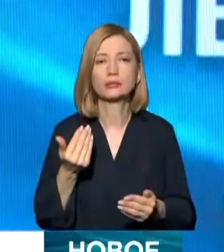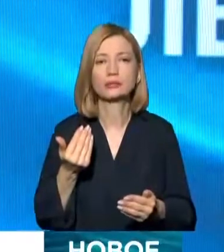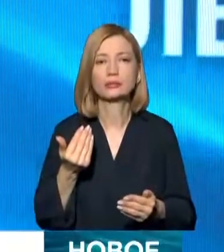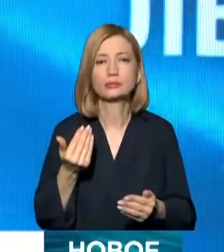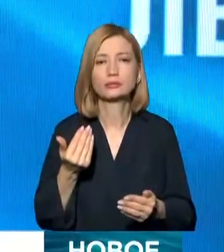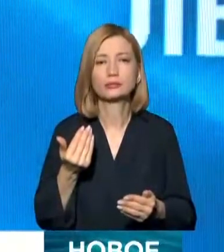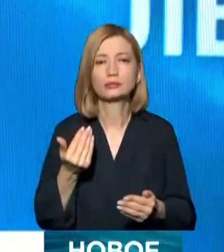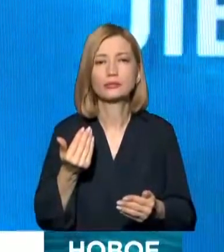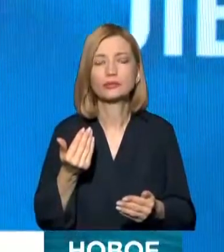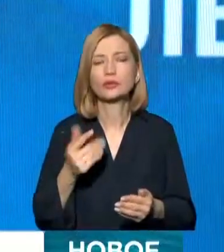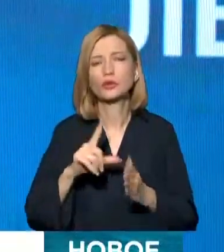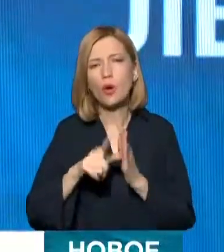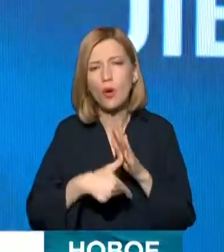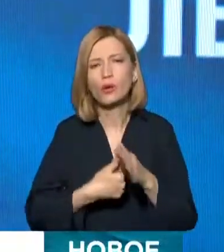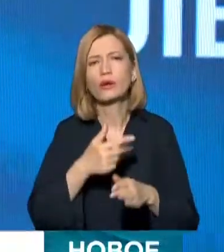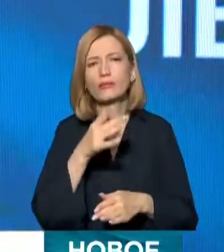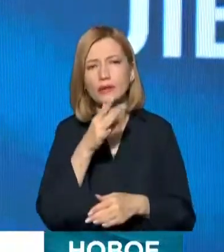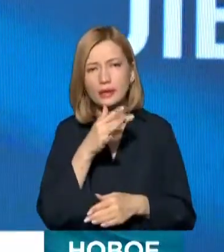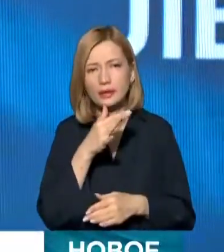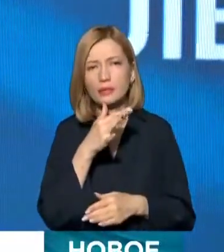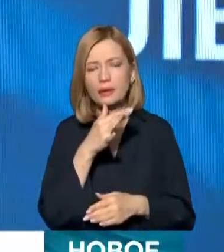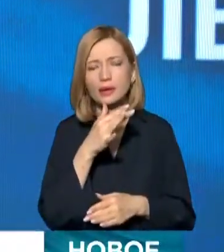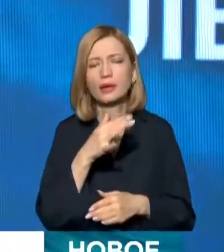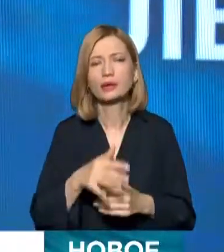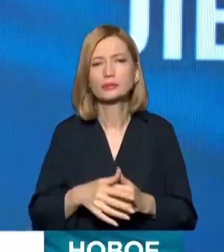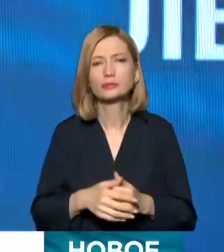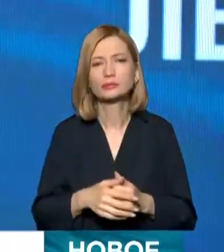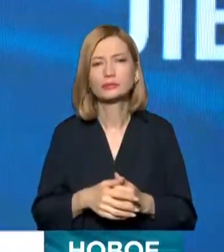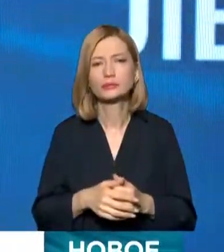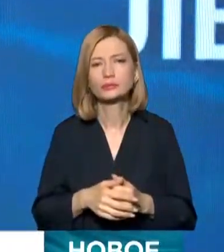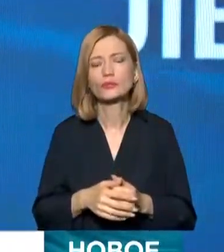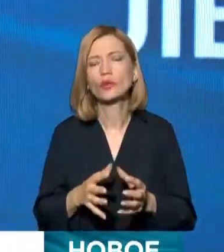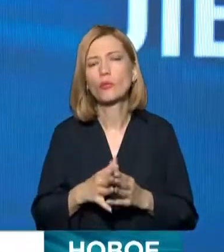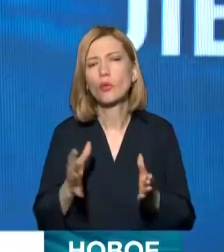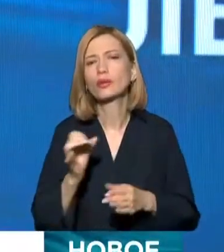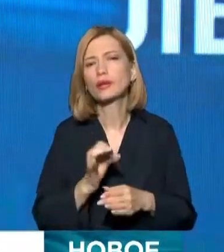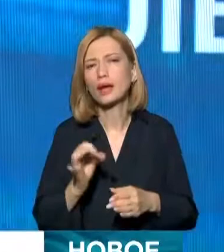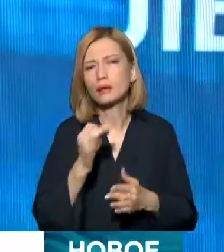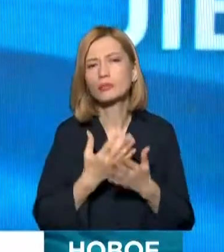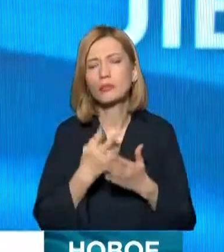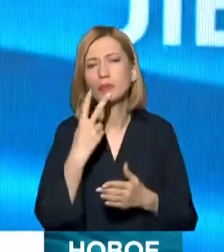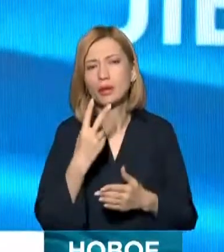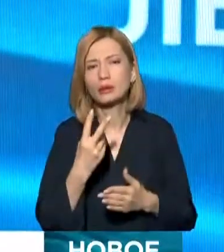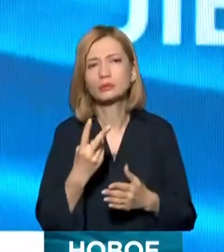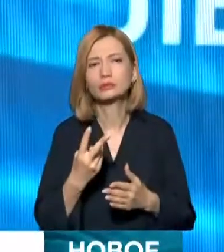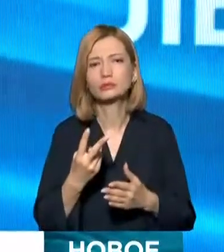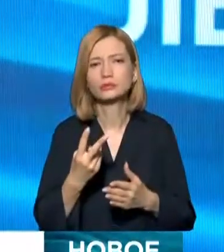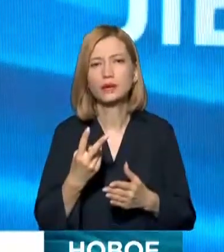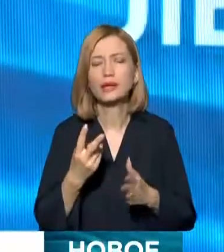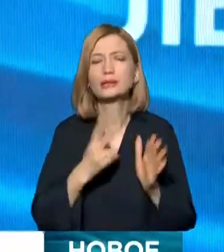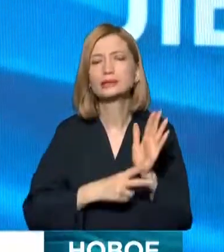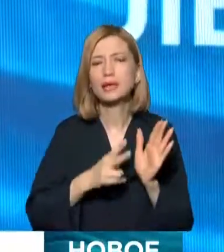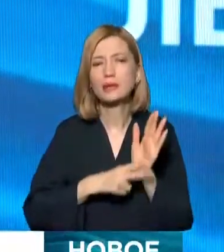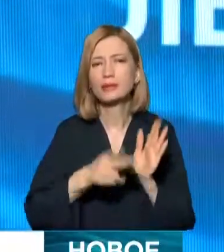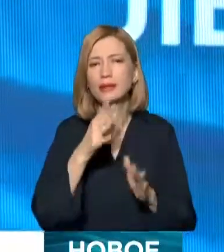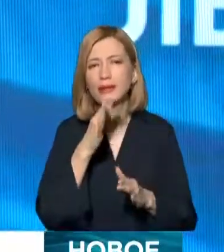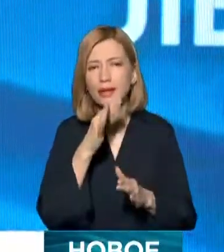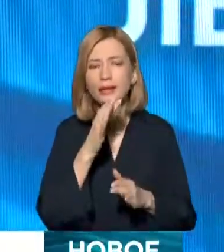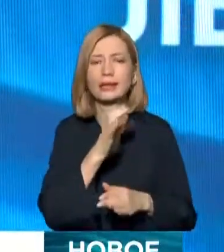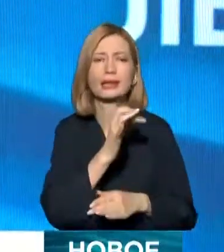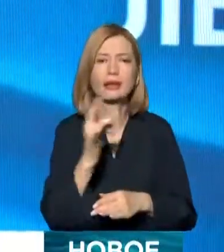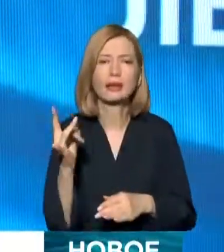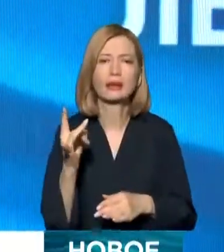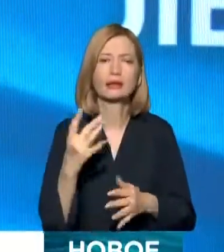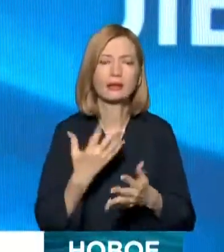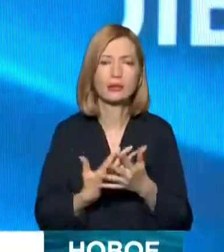была нехватка, а сейчас может быть... Нет, я даже более исторически посмотреть, все 70 лет существования Советского Союза,